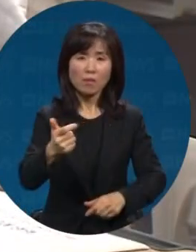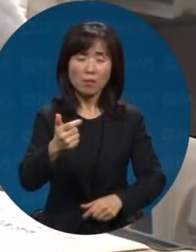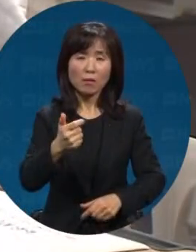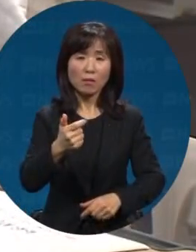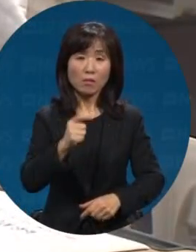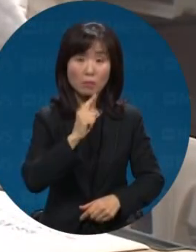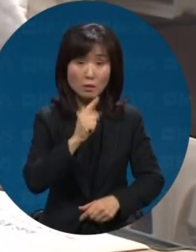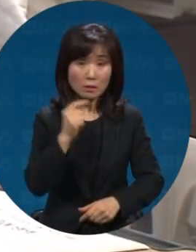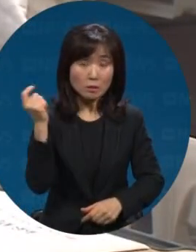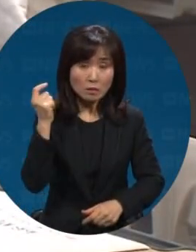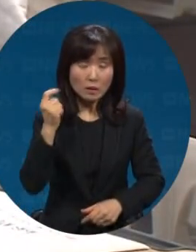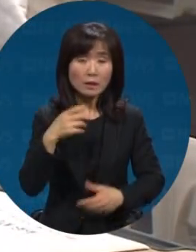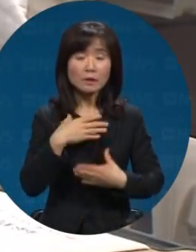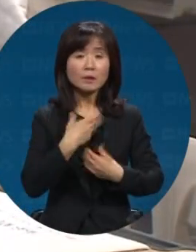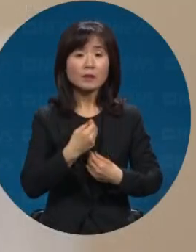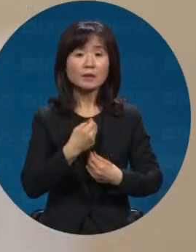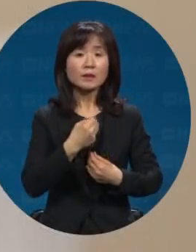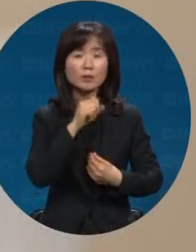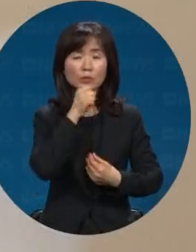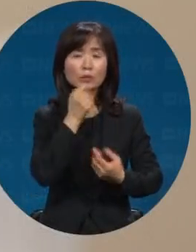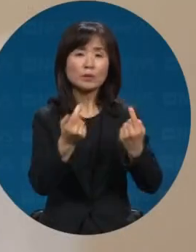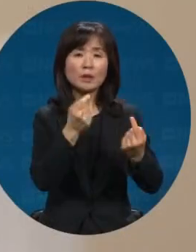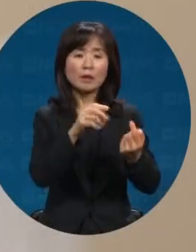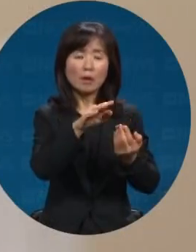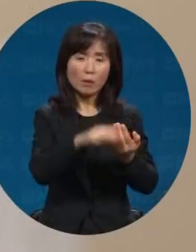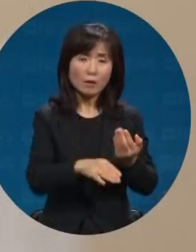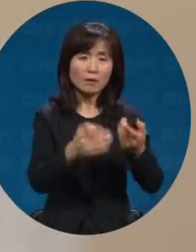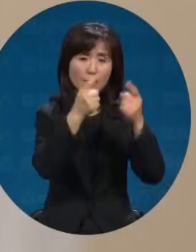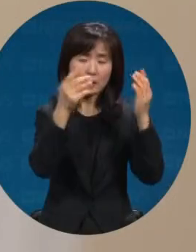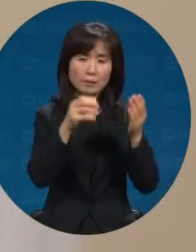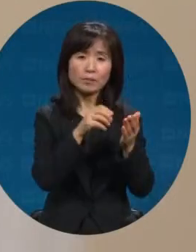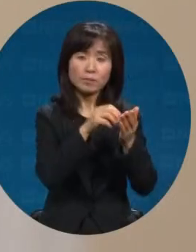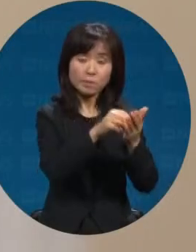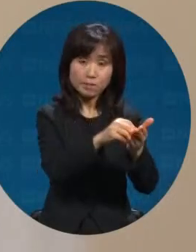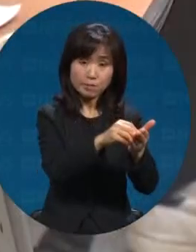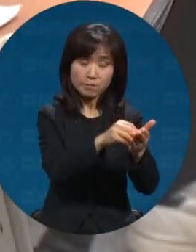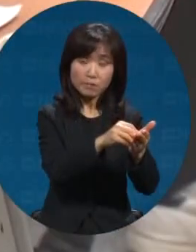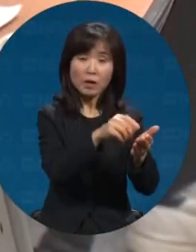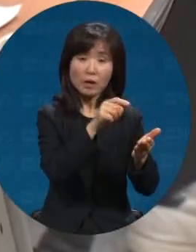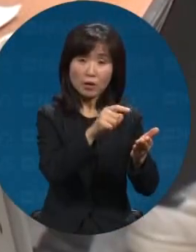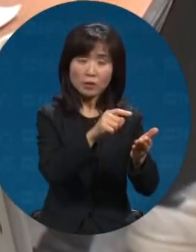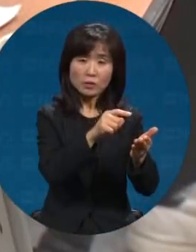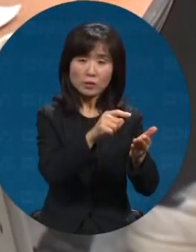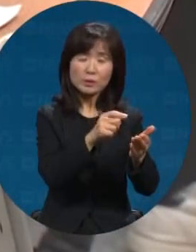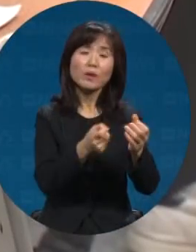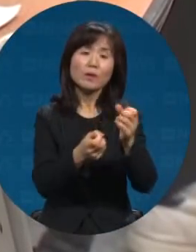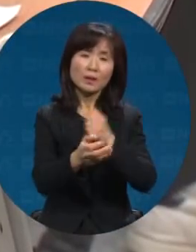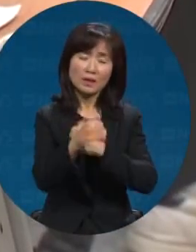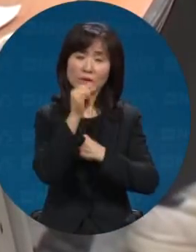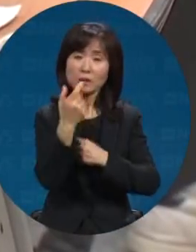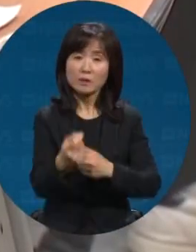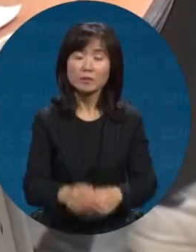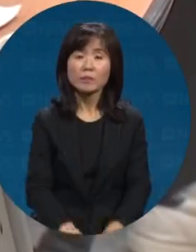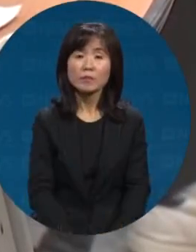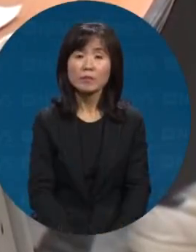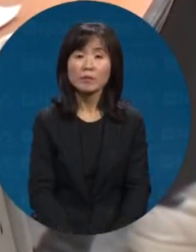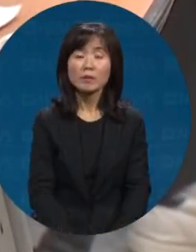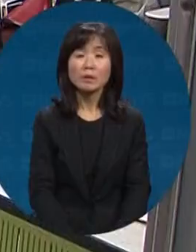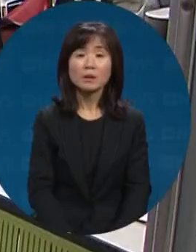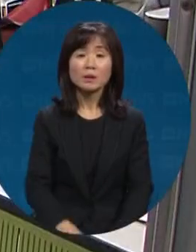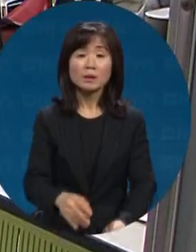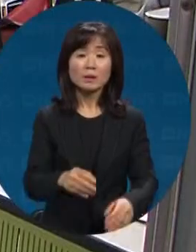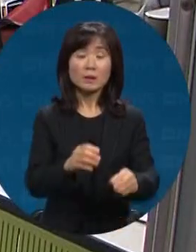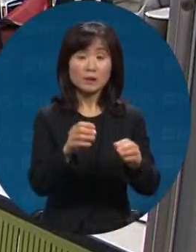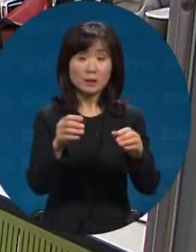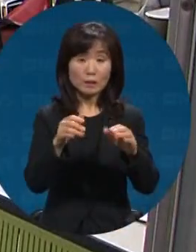안정적인 하향지원을 선택한 수험생이 많은 것도 상위권 대학 경쟁률 하락에 영향을 미쳤습니다 특히